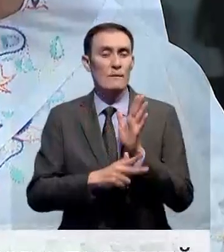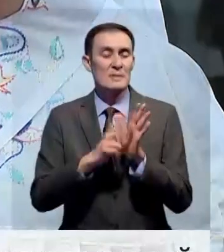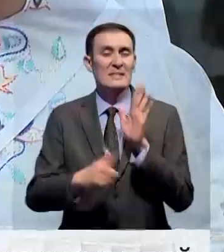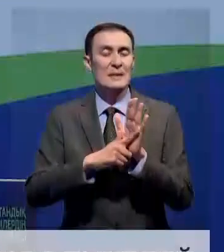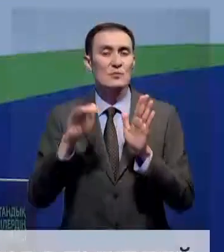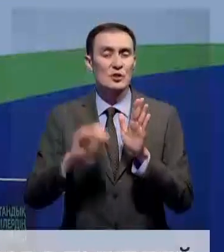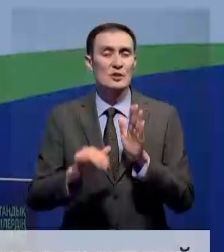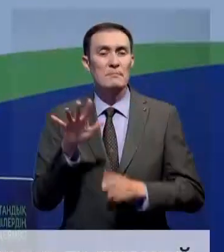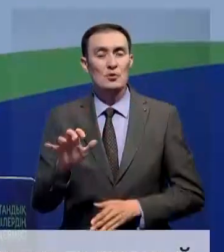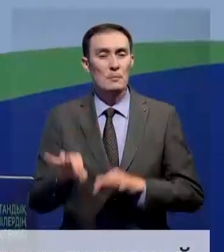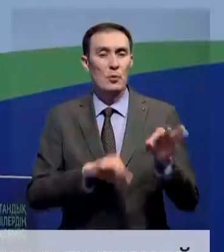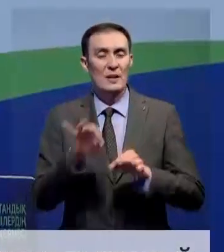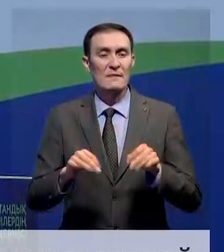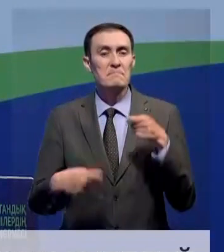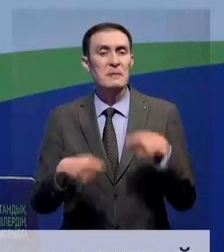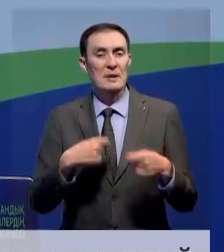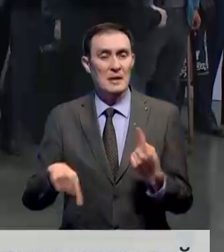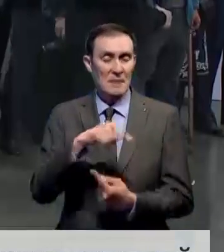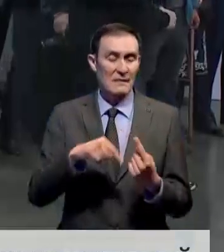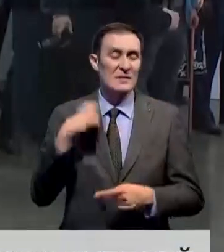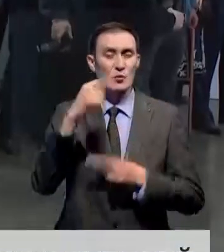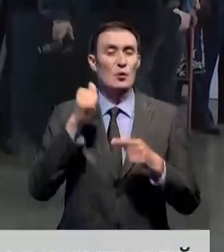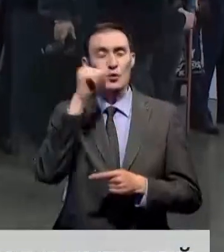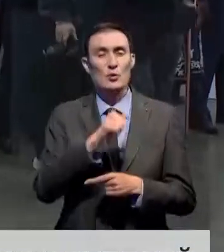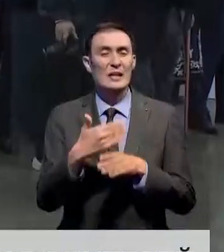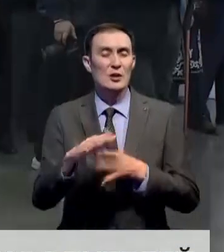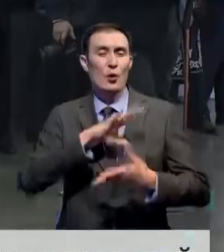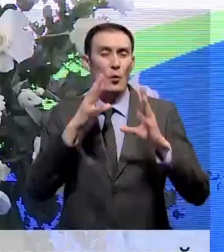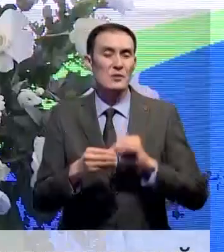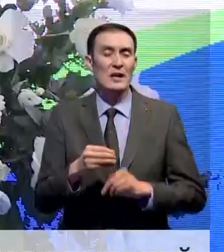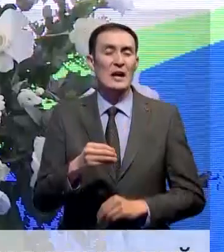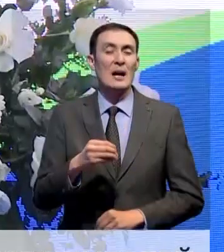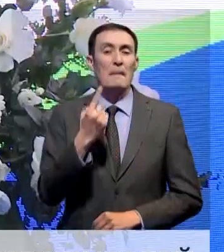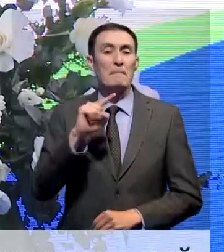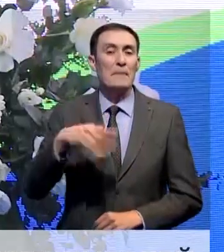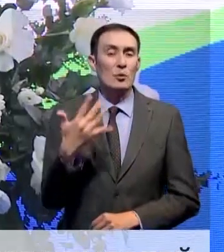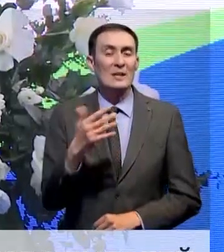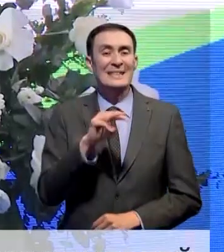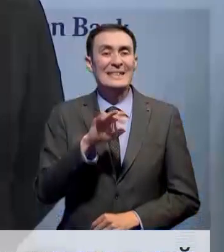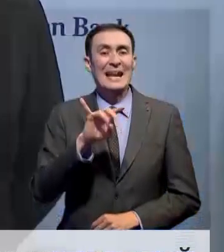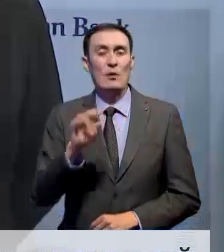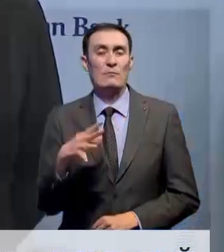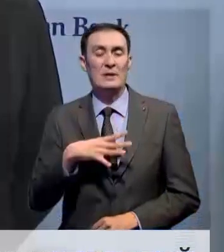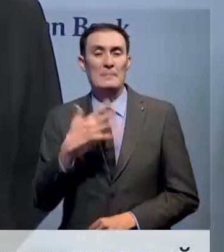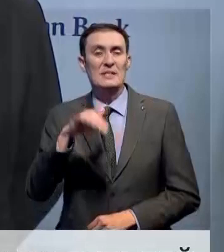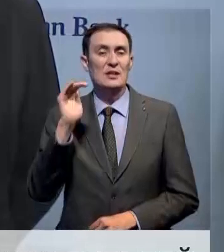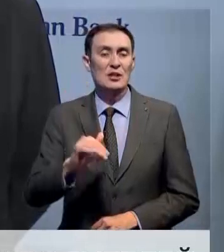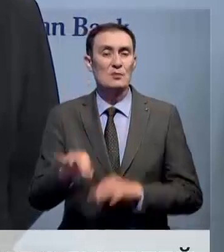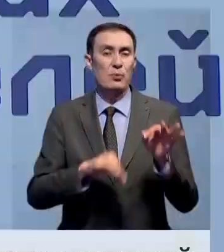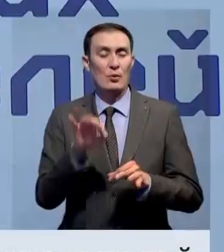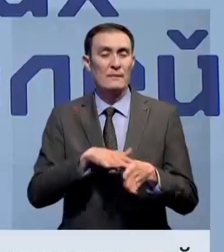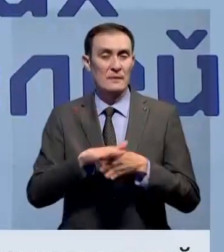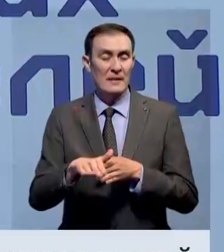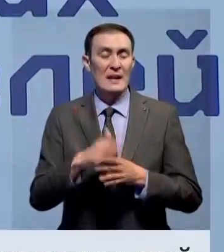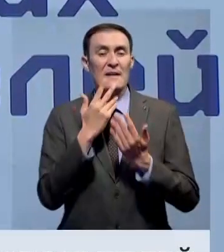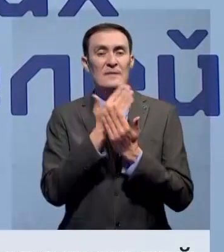187 500 проектов предпринимателей. В прошлом году в совокупный кредит на сумму более 1,5 триллиона тенге было включено 50,5 тысяч проектов.